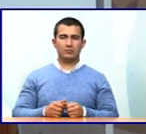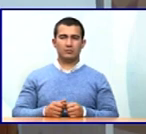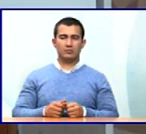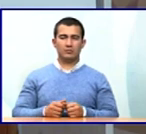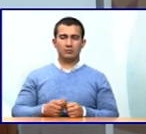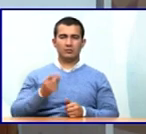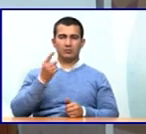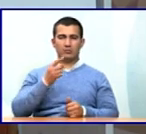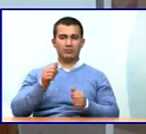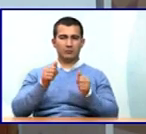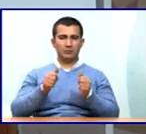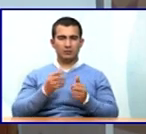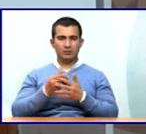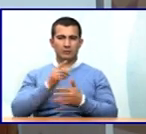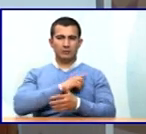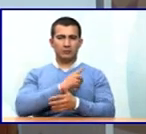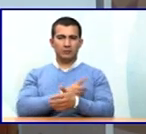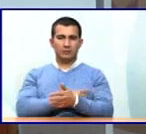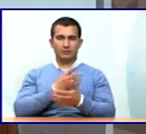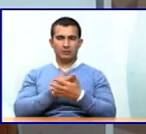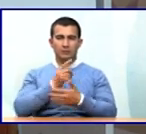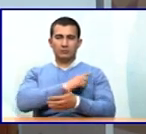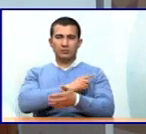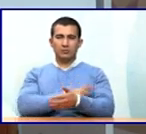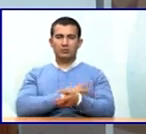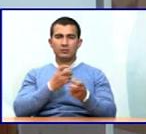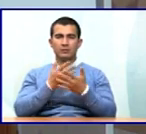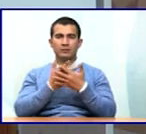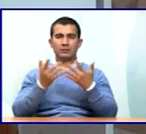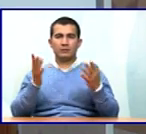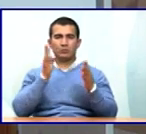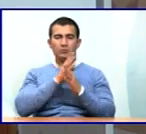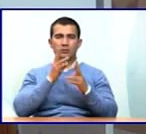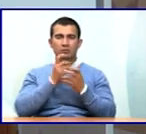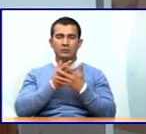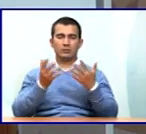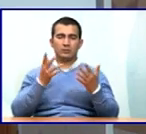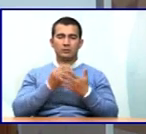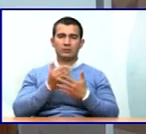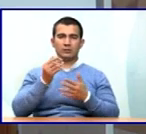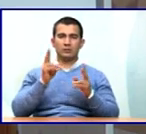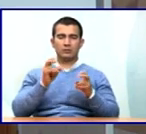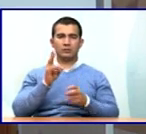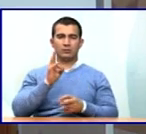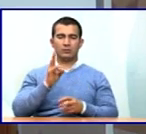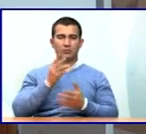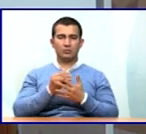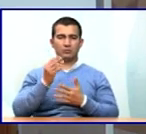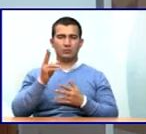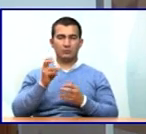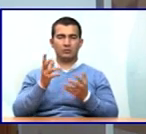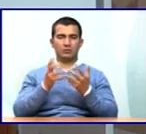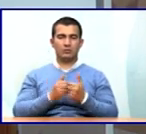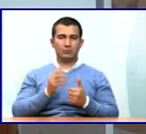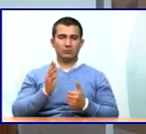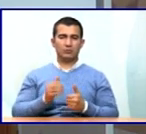Tak, birinchi formulada kuch har qanday tabiatdagi kuchlar Newtonlarda o'lchanadi. Buni juda ham yaxshi